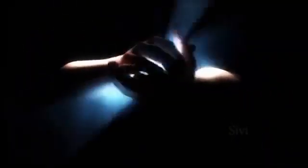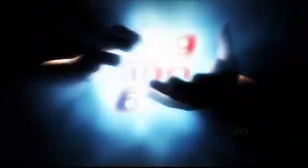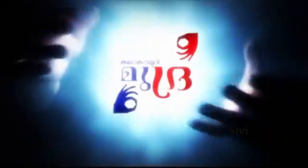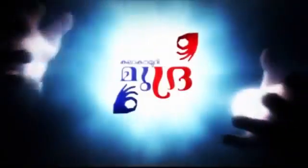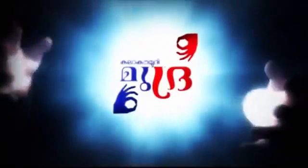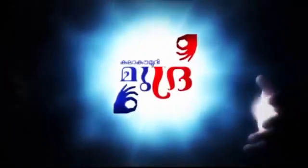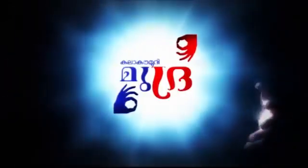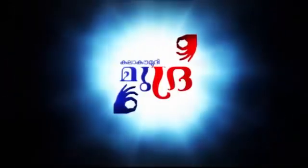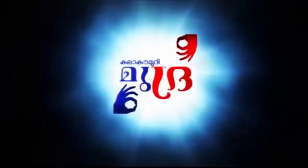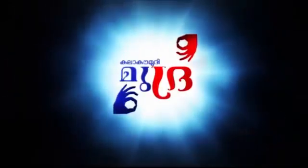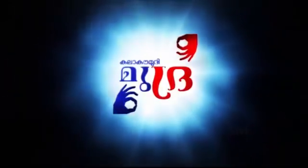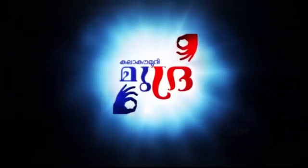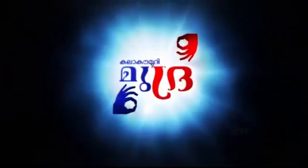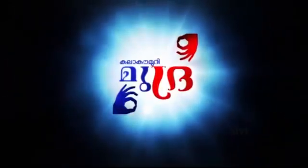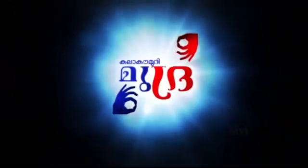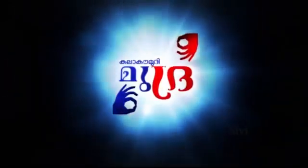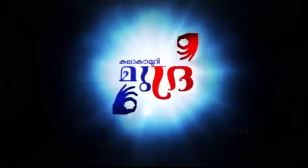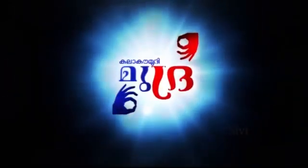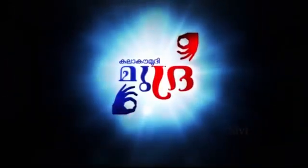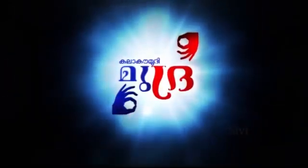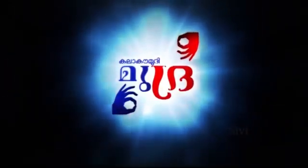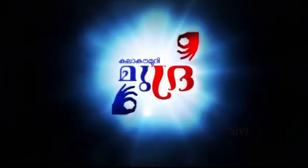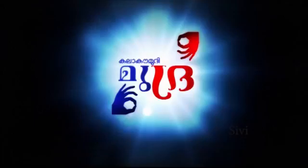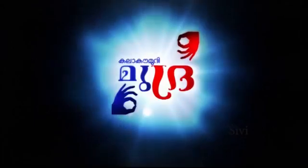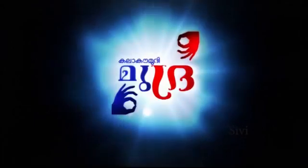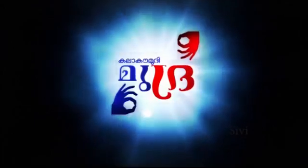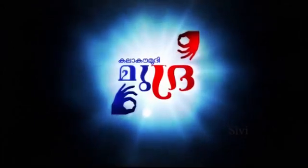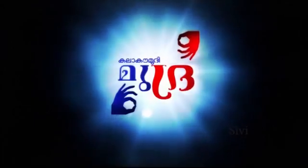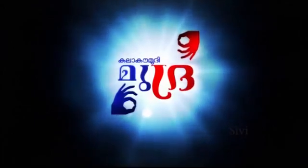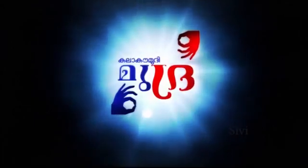നാട്ടിലേക്ക് എത്തിക്കുന്നതിനുള്ള നടപടി തന്നെയാണ് ഇവിടെ തുറന്നു വരുന്നത്.